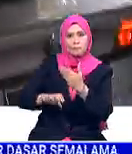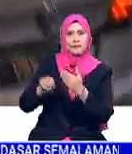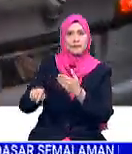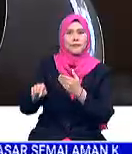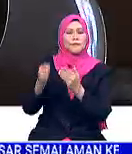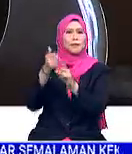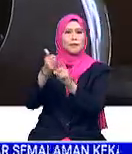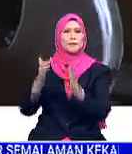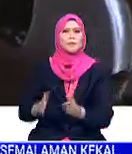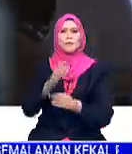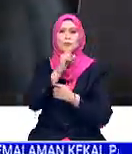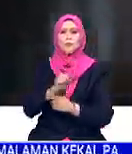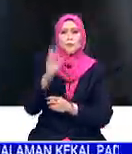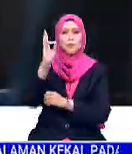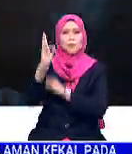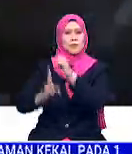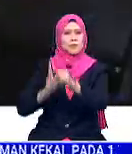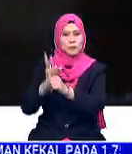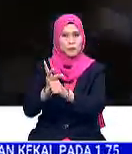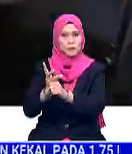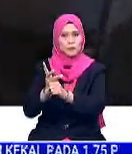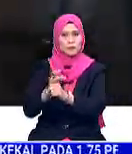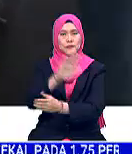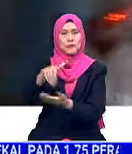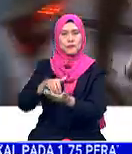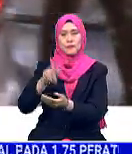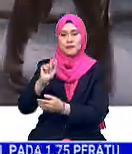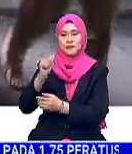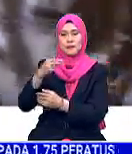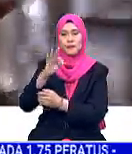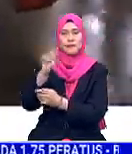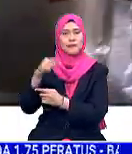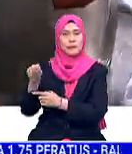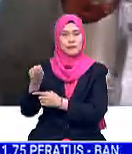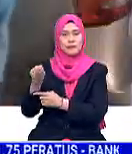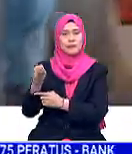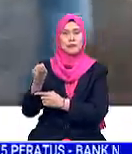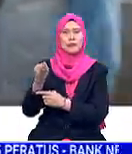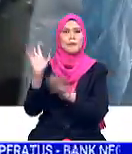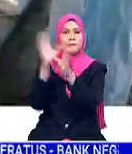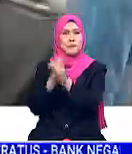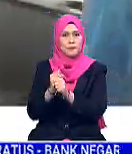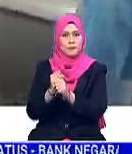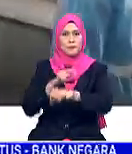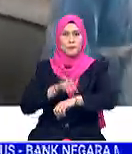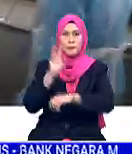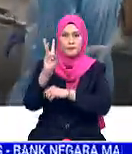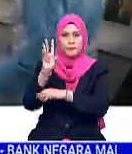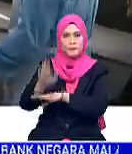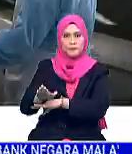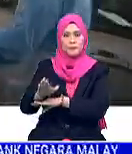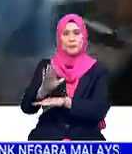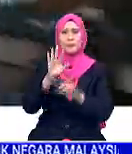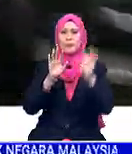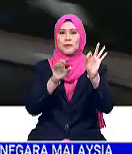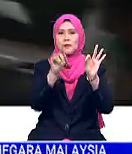terhadap Wongso yang berusia tujuh tahun di sebuah pusat tahfiz di Taman Tun Abdul Razak vampode 6 Petang antara